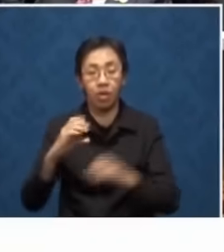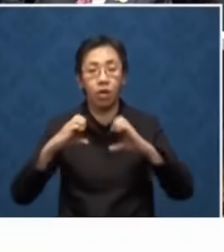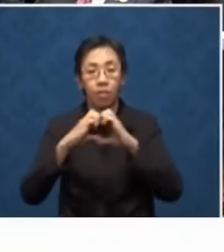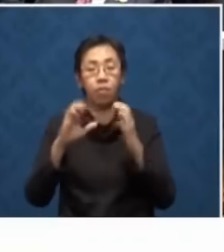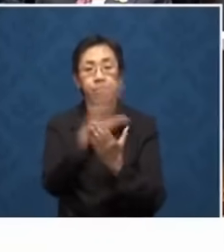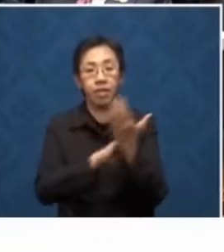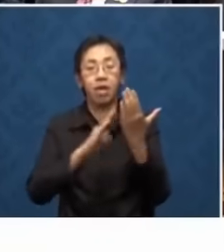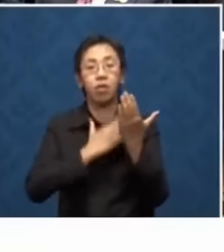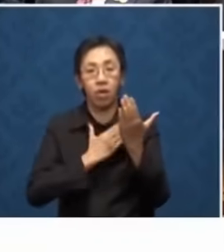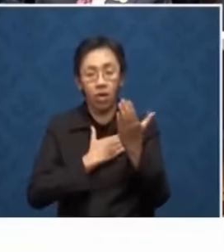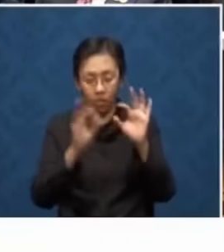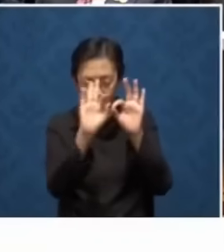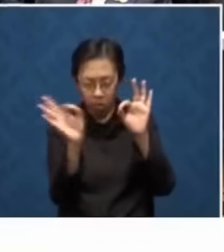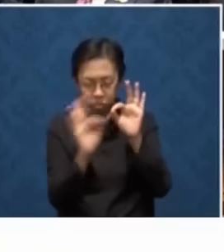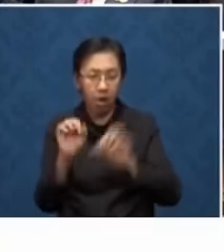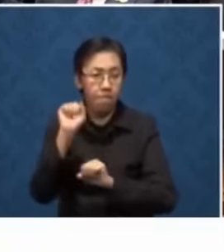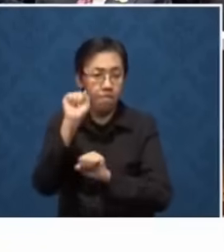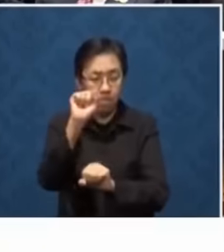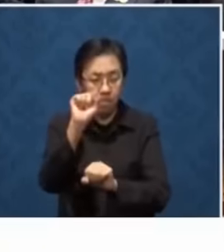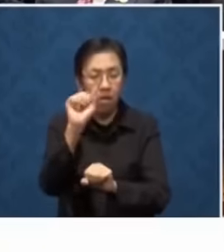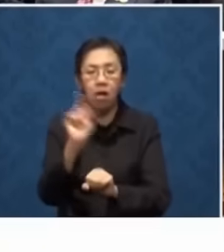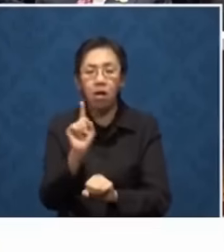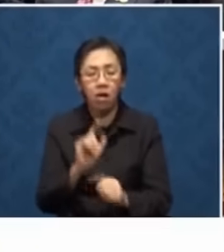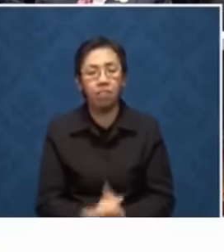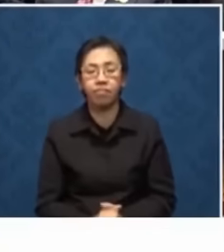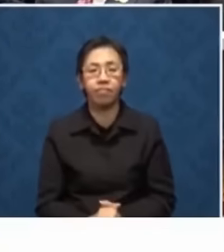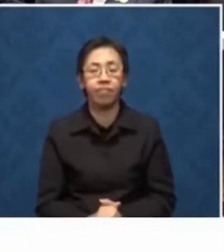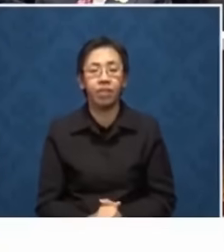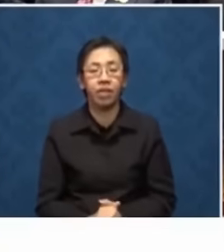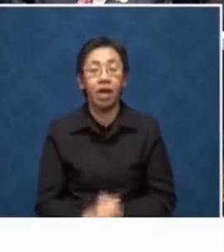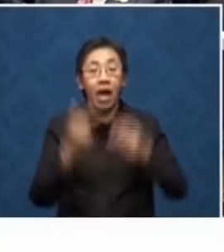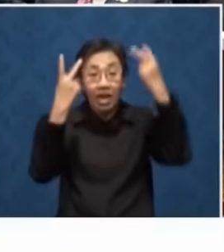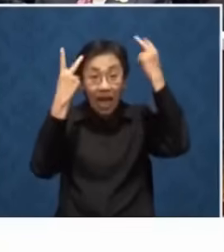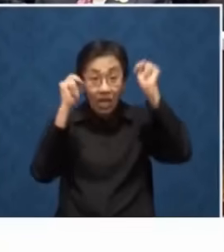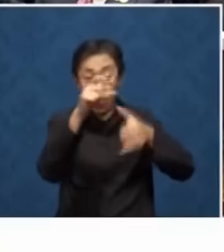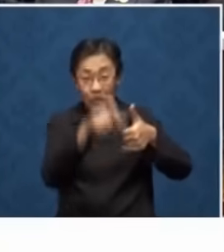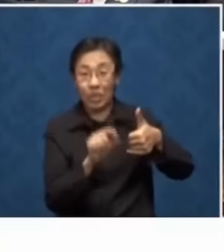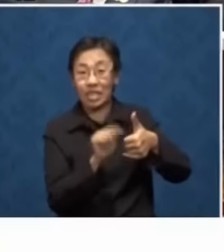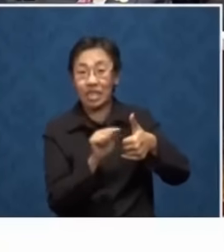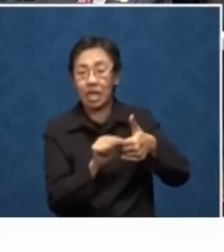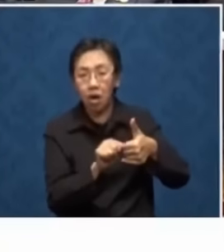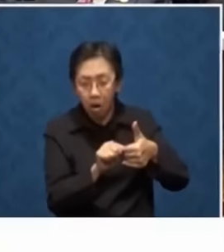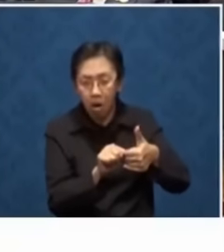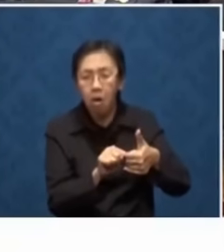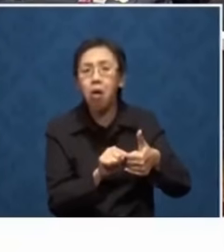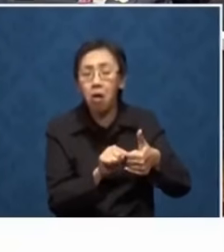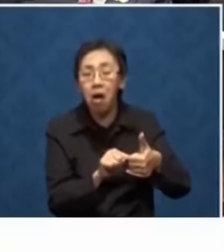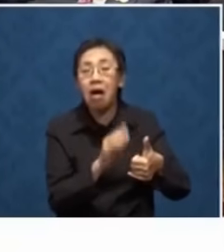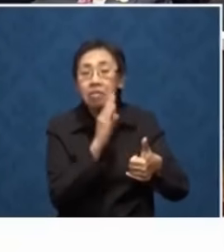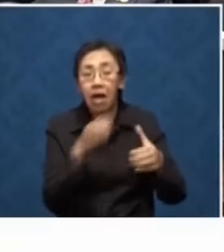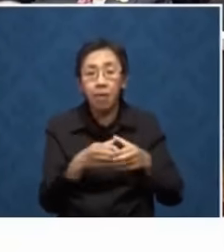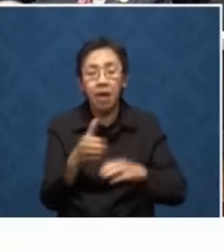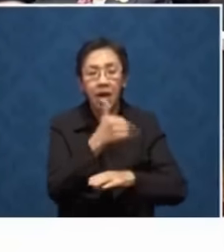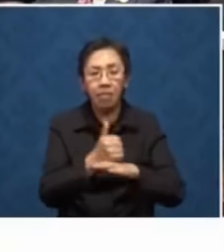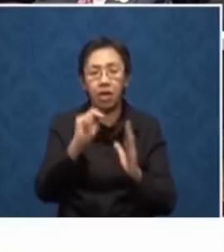ไทยพร้อมเป็นฝ่ายค้านค่ะและขอทราบว่าจุดยืนของพรรคร่วมรัฐบาลอีก7พรรคเป็นอย่างไรค่ะพร้อมย้ำว่าการที่นายพิธาอ้าง